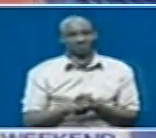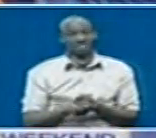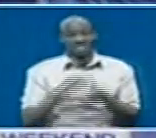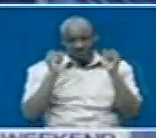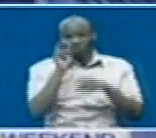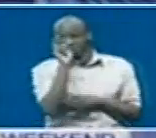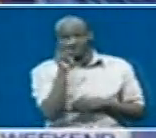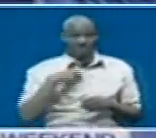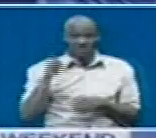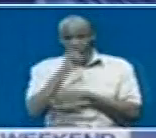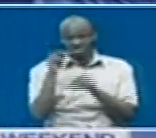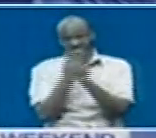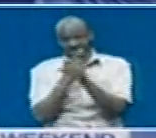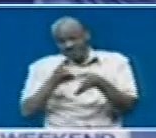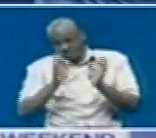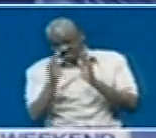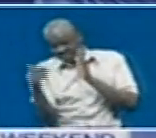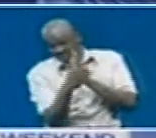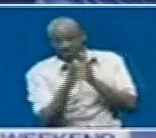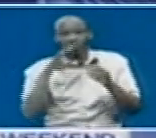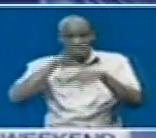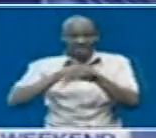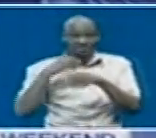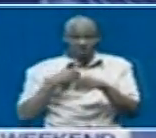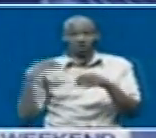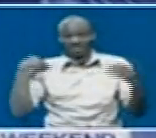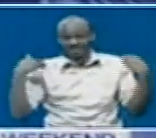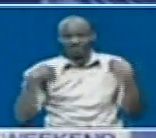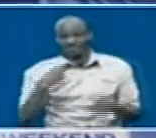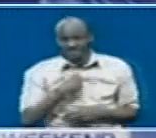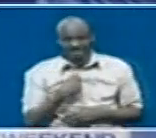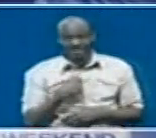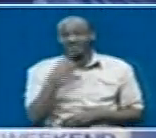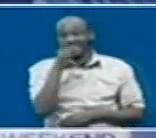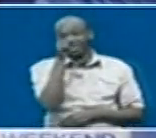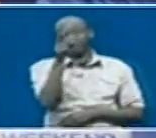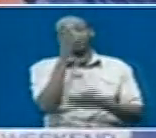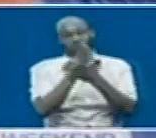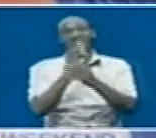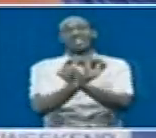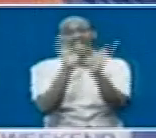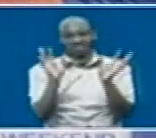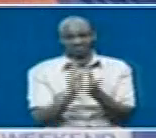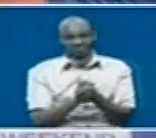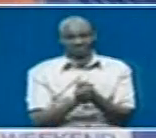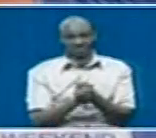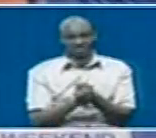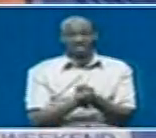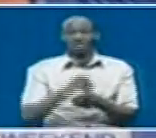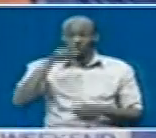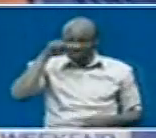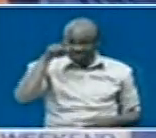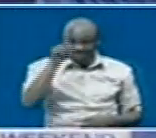Ukiona hatu tatumia njia za nyuma nyuma kunishika, kunisumbua sumbua, let me tell it to you today.